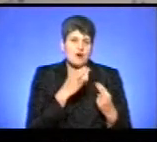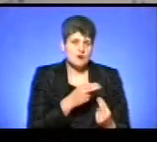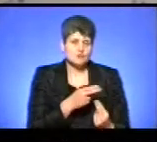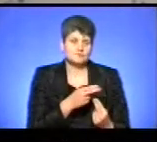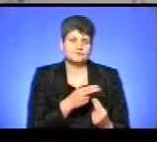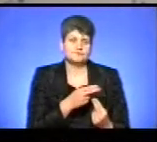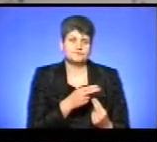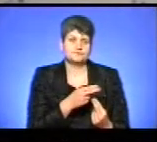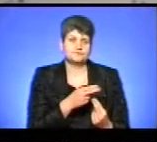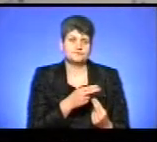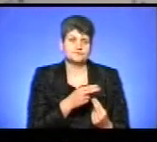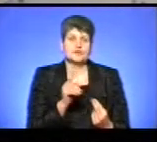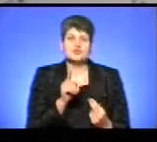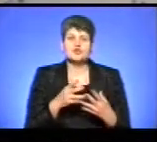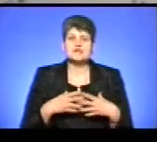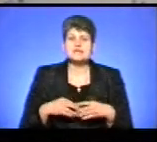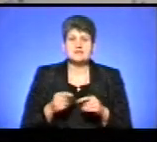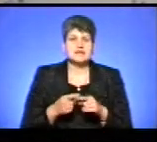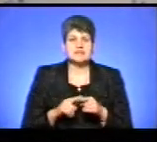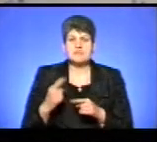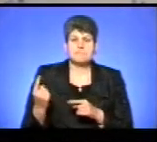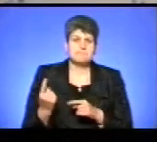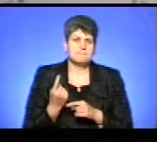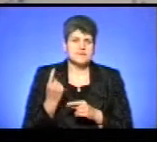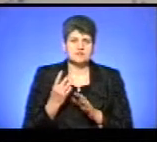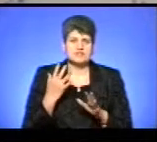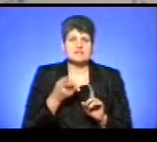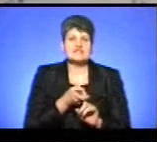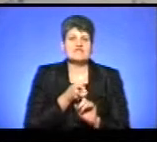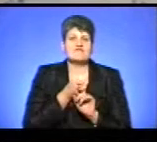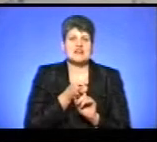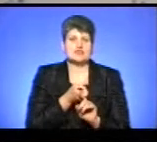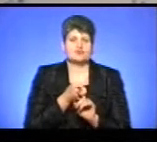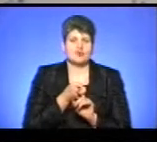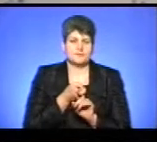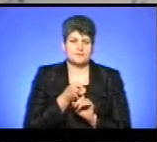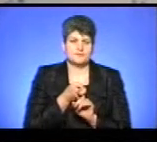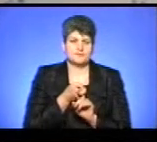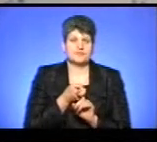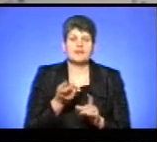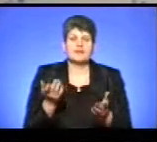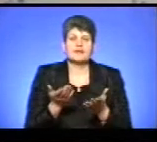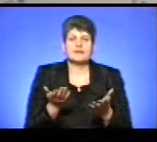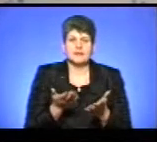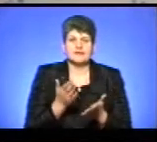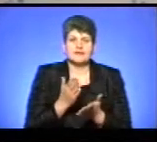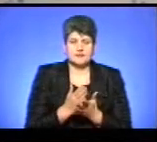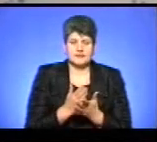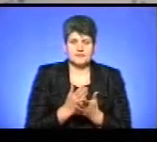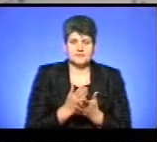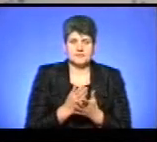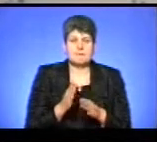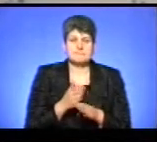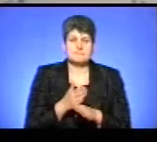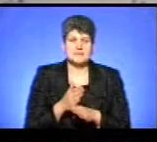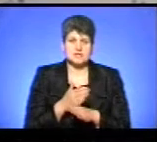що сім'я – це є перш за все зв'язок. Зв'язок, який є